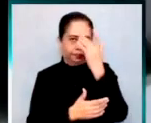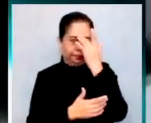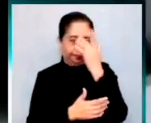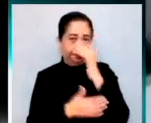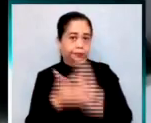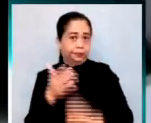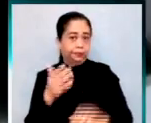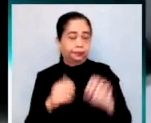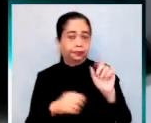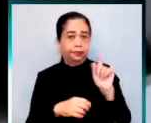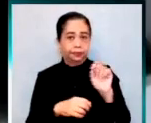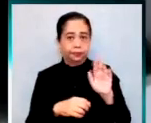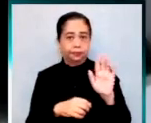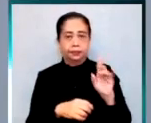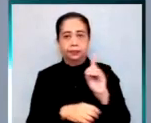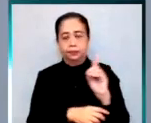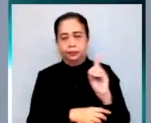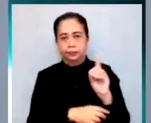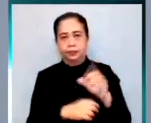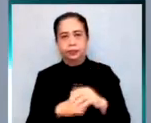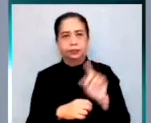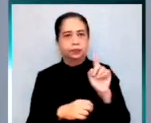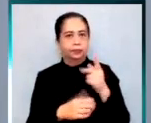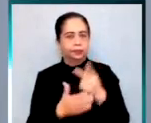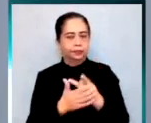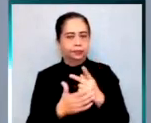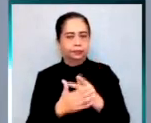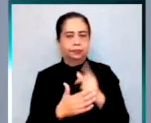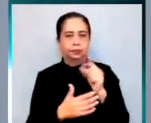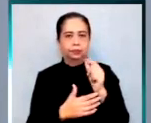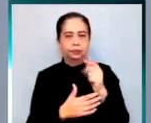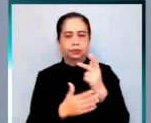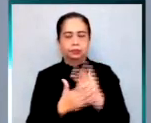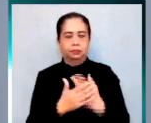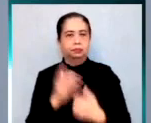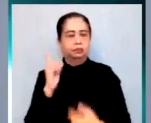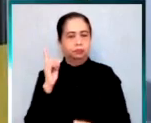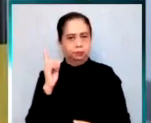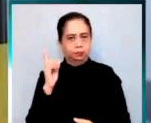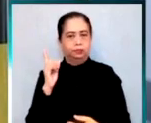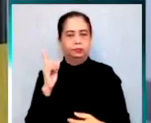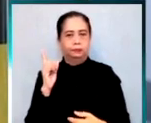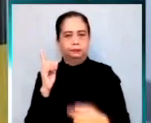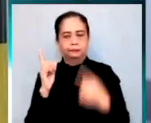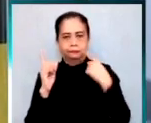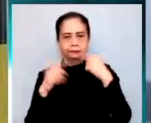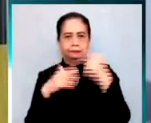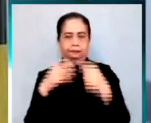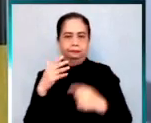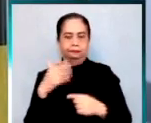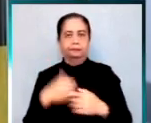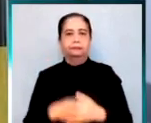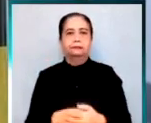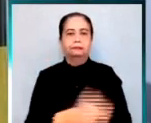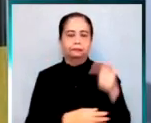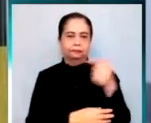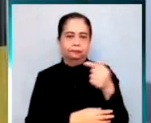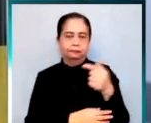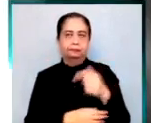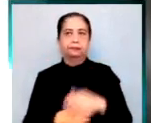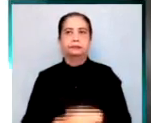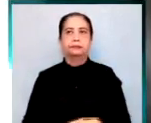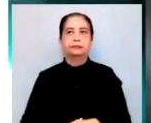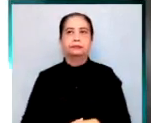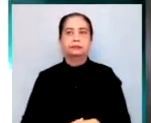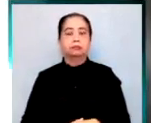kada litro ng diesel. 1 peso and 20 centavos hanggang 1 peso and 50 centavos naman sa gasolina. Habang